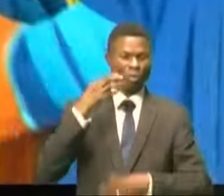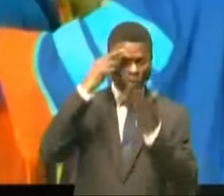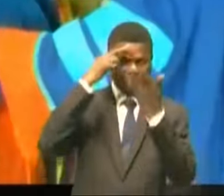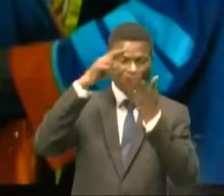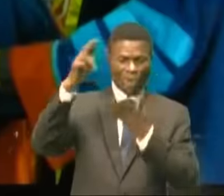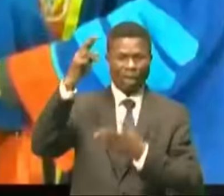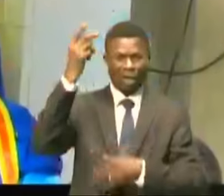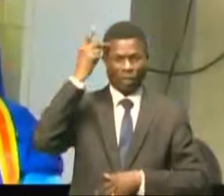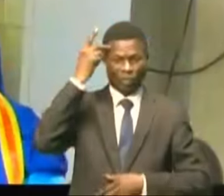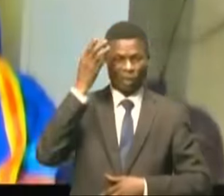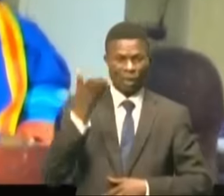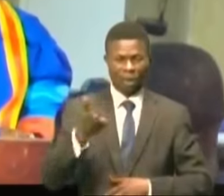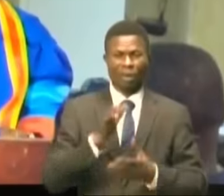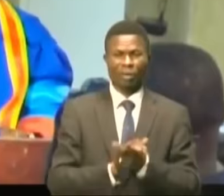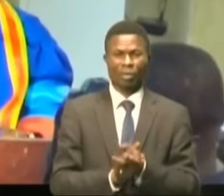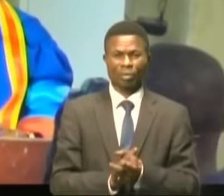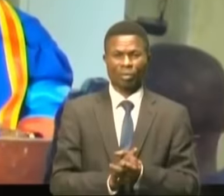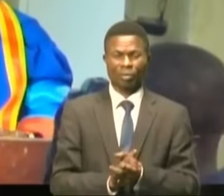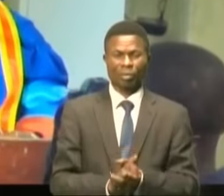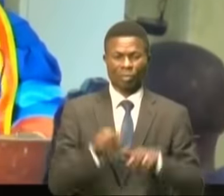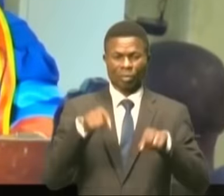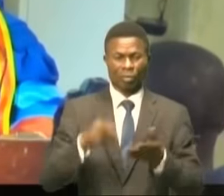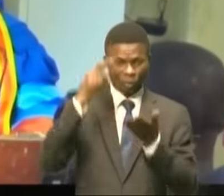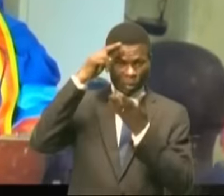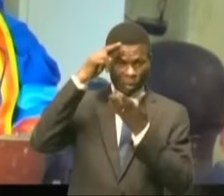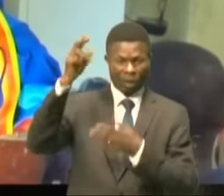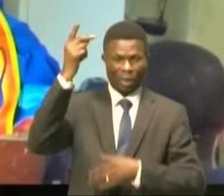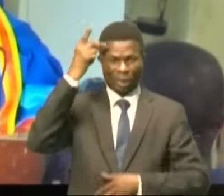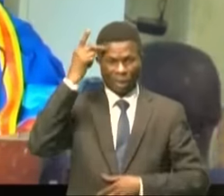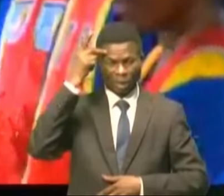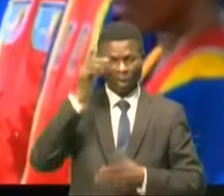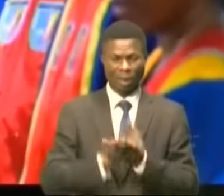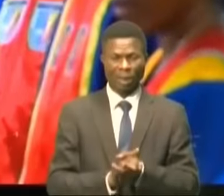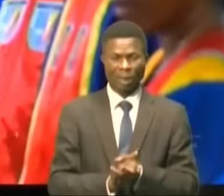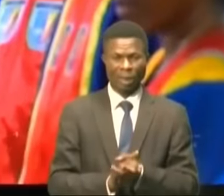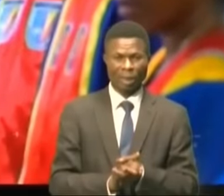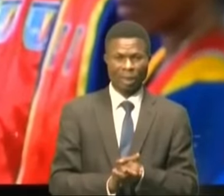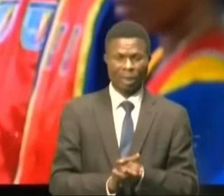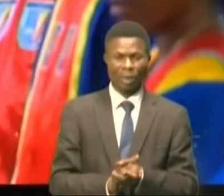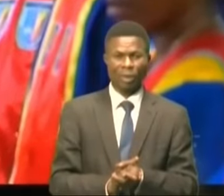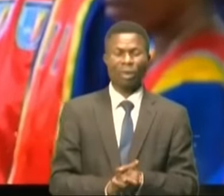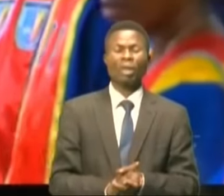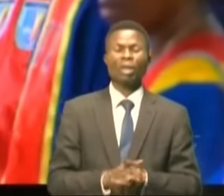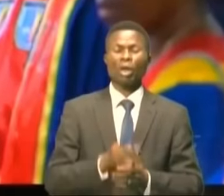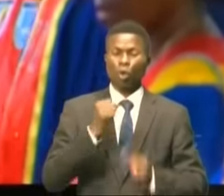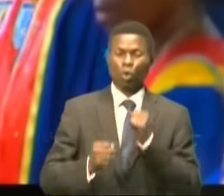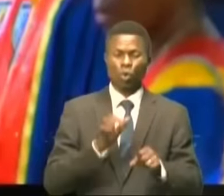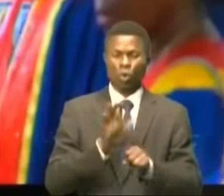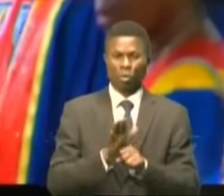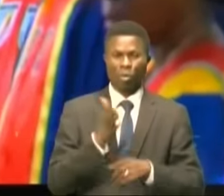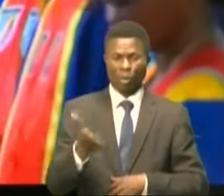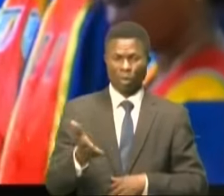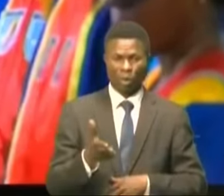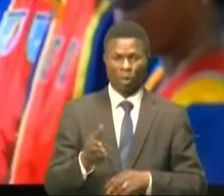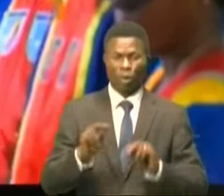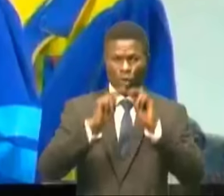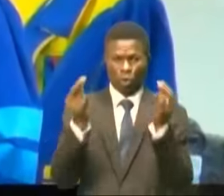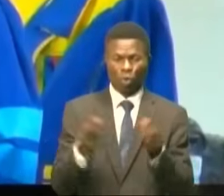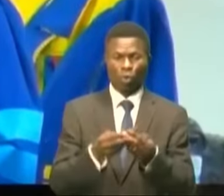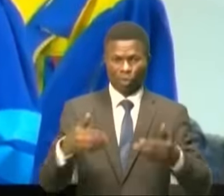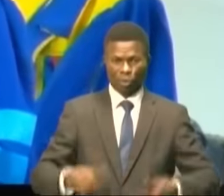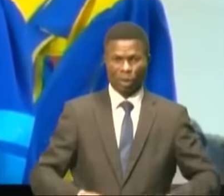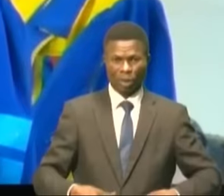de Kinshasa. Ton passage à l'université de Kinshasa laissera certainement des traces parmi la